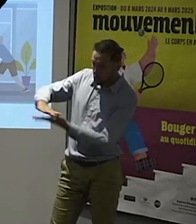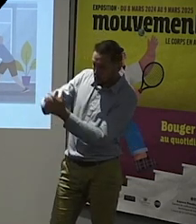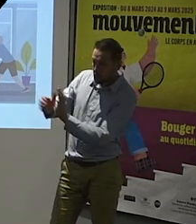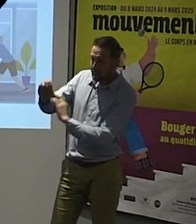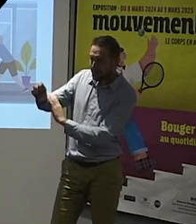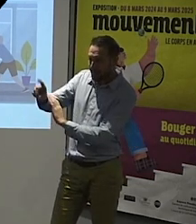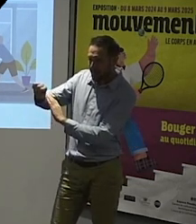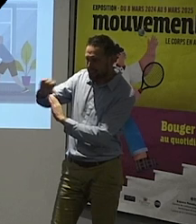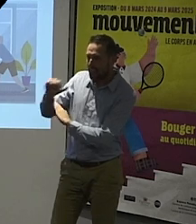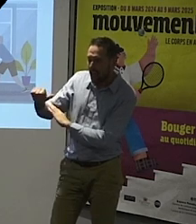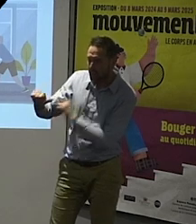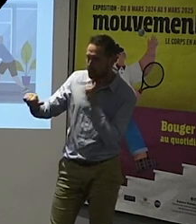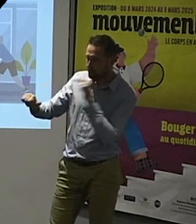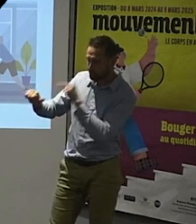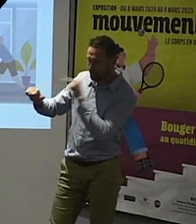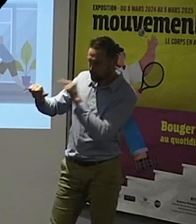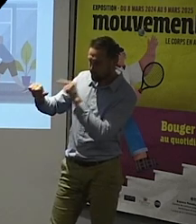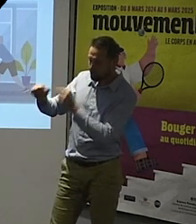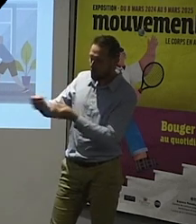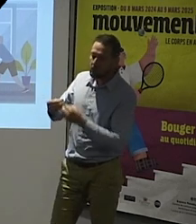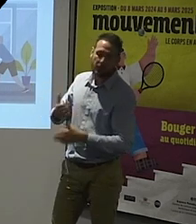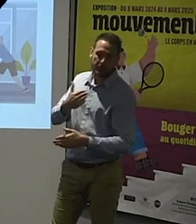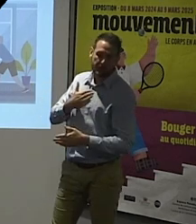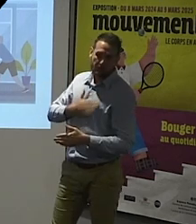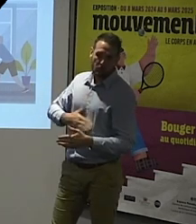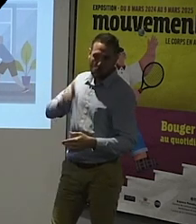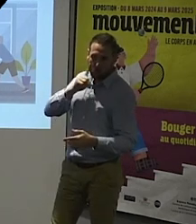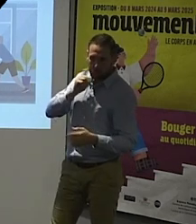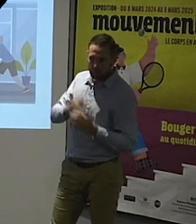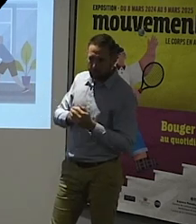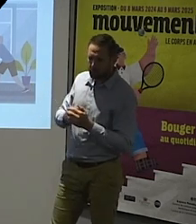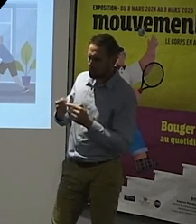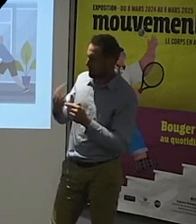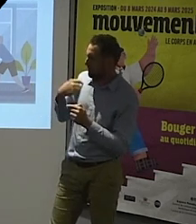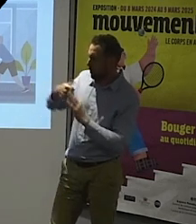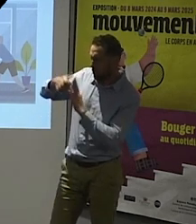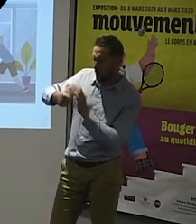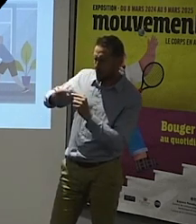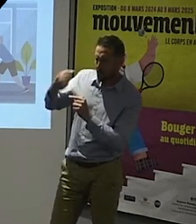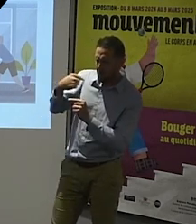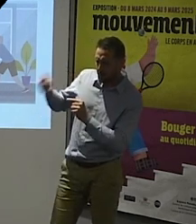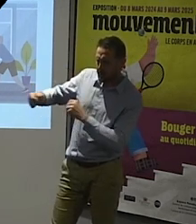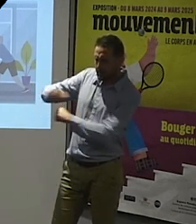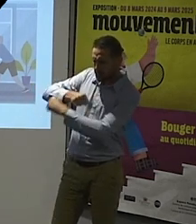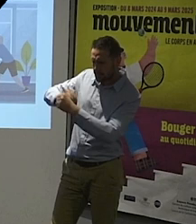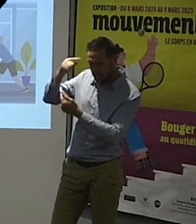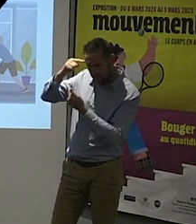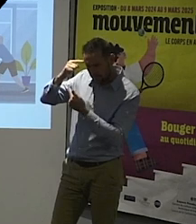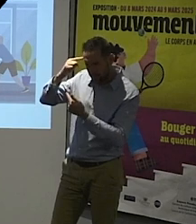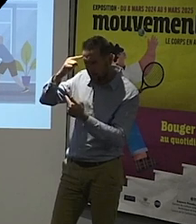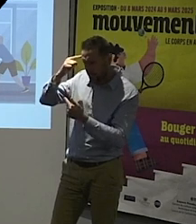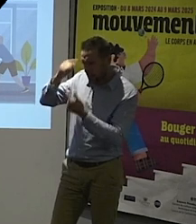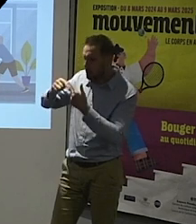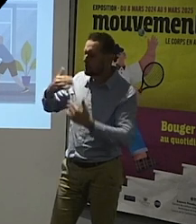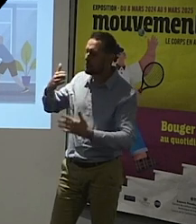Puisque c'était au mois de juin dernier, le CDSA a organisé le para-athlétisme pour